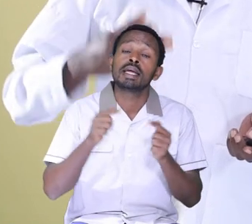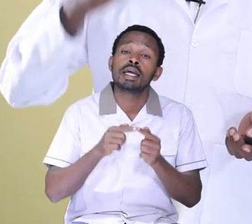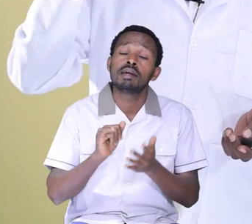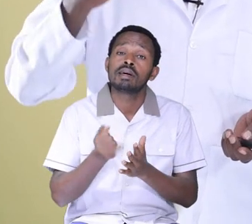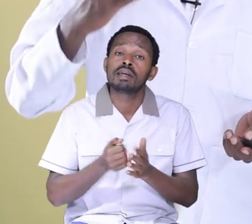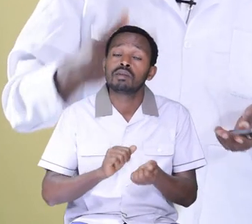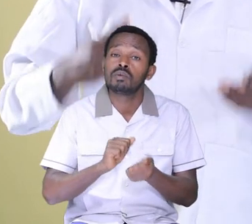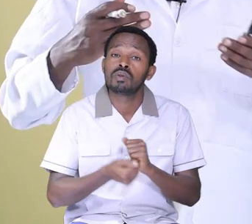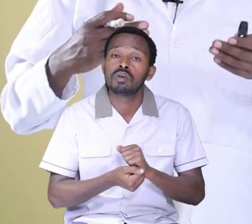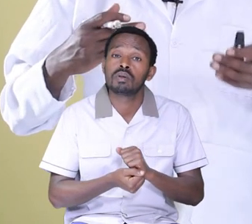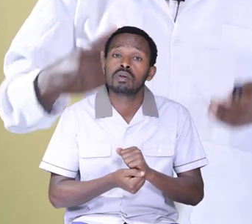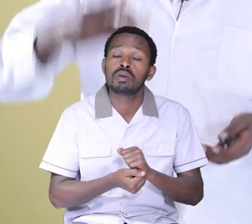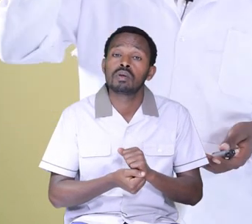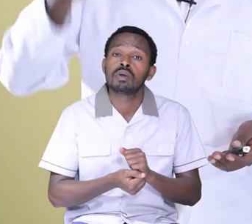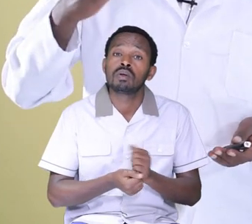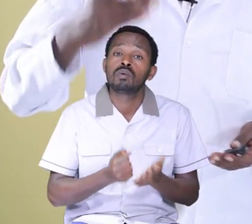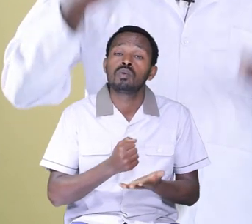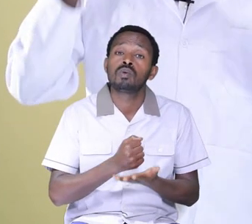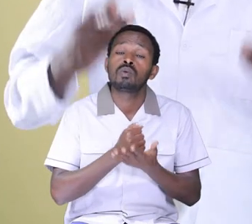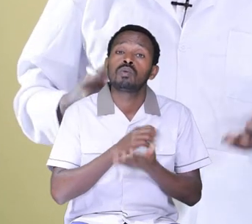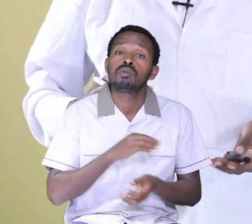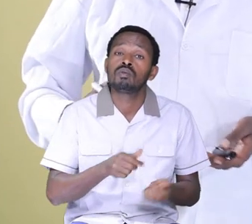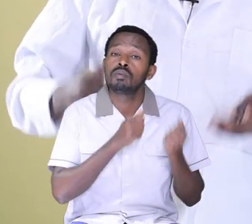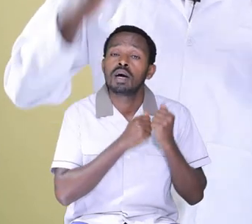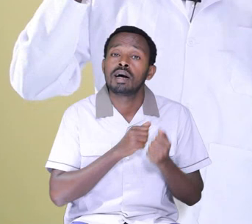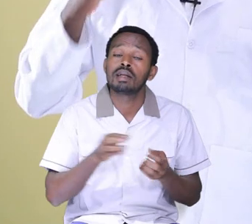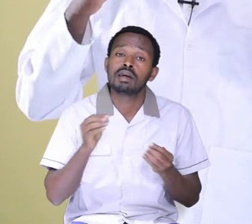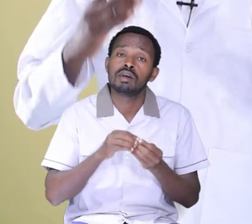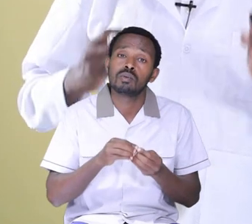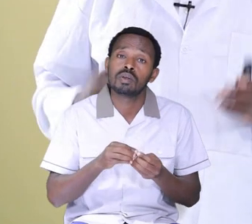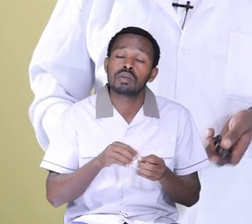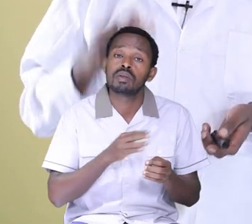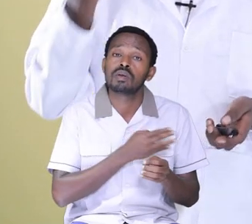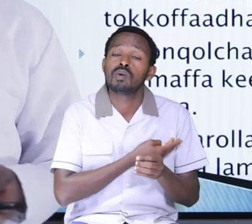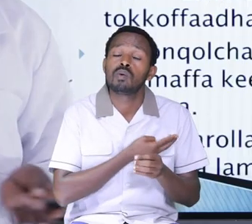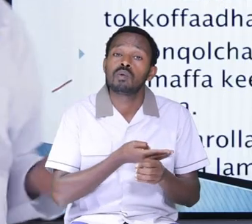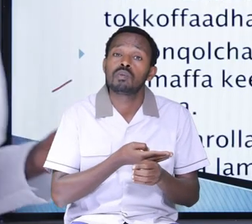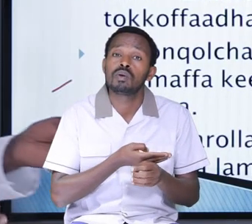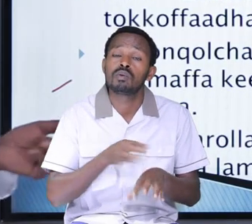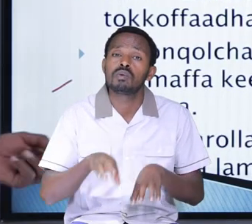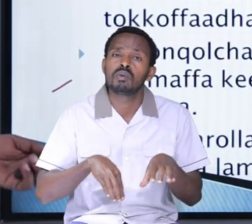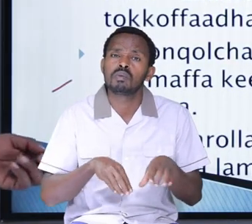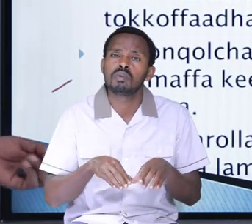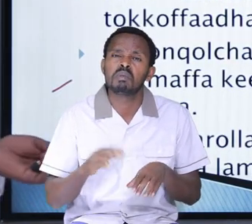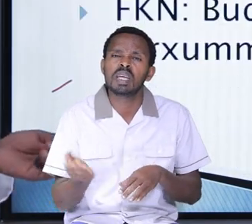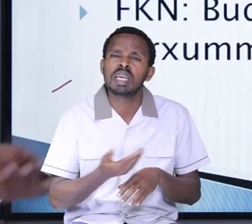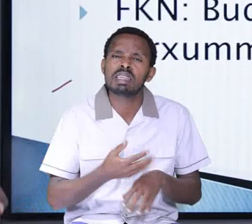jijjiirru utubduunii fi ba'aan akkasumas humni sochooftuun eessatti akka isaan argaman haa ilaallu.